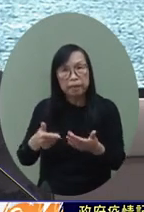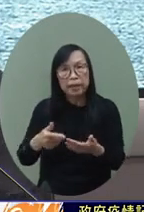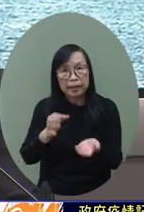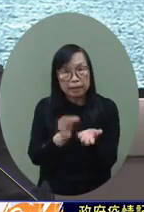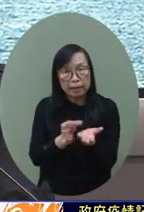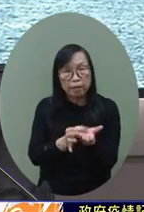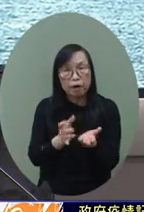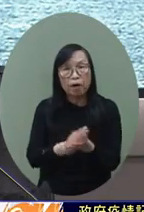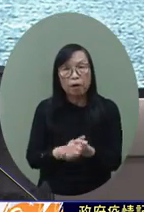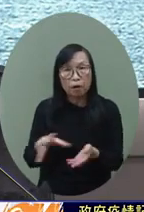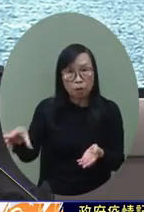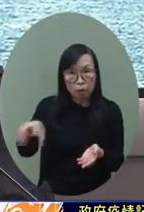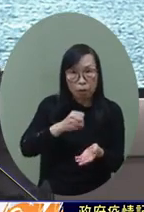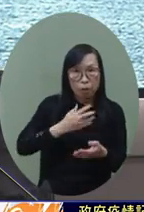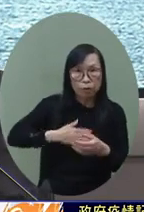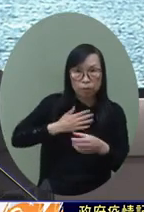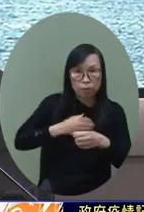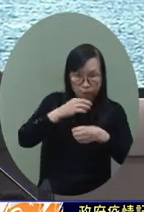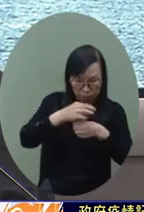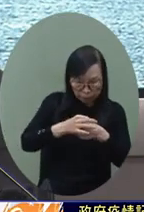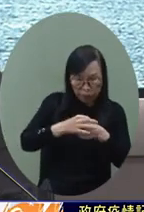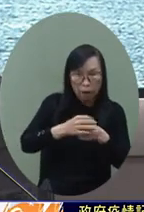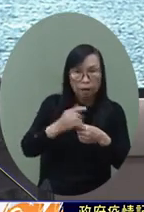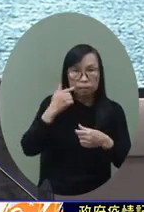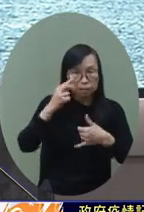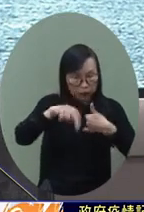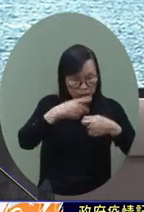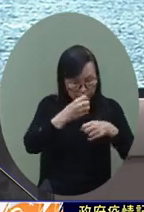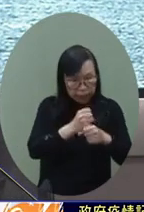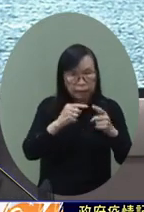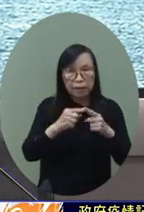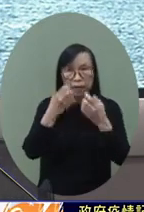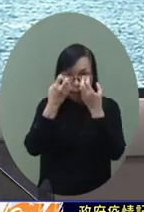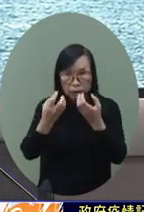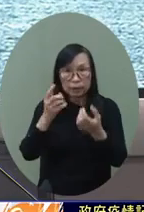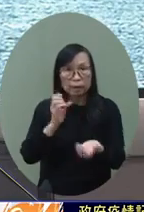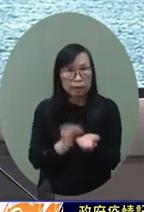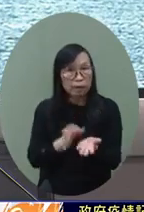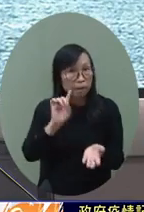徑拿深喉唾液進行強制檢測的人士要注意的地方。